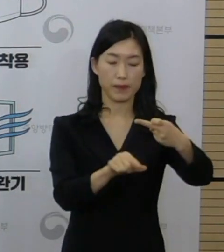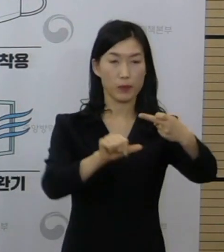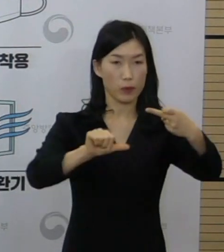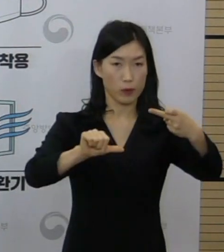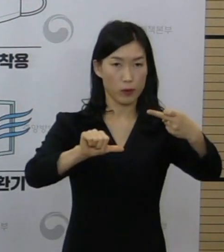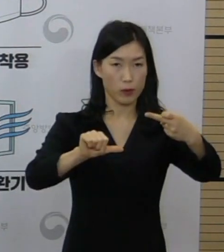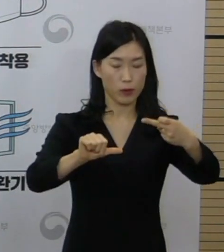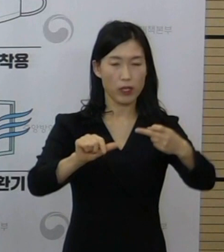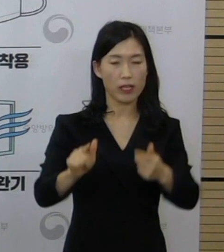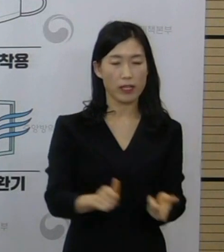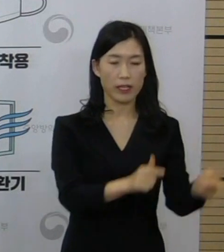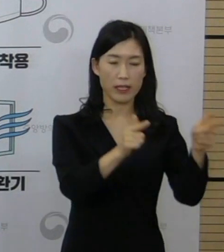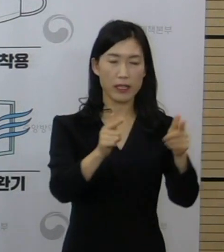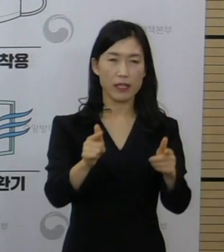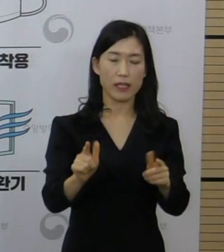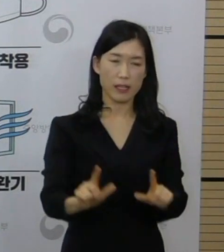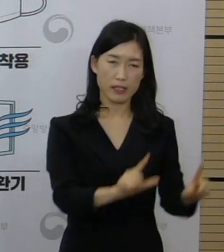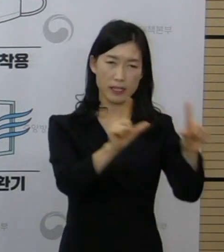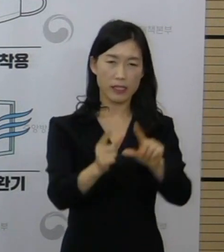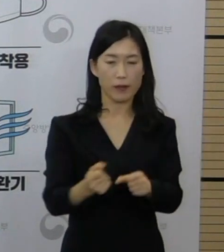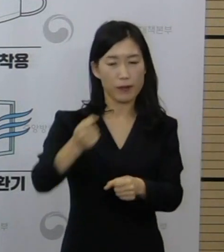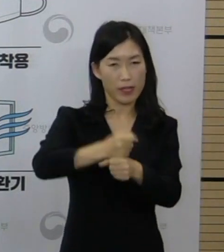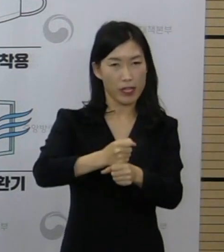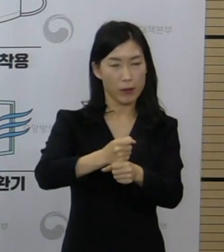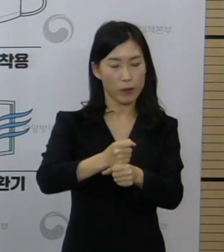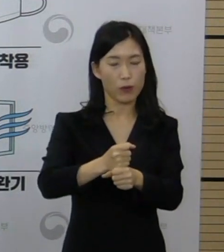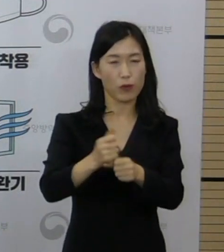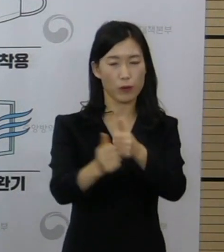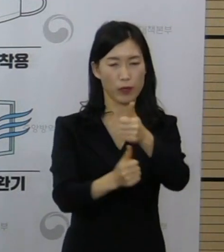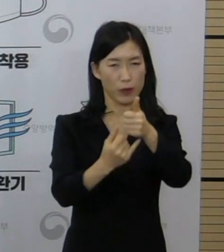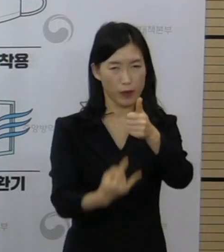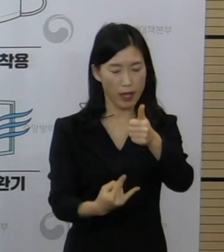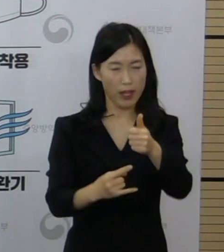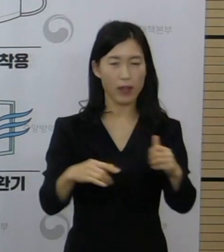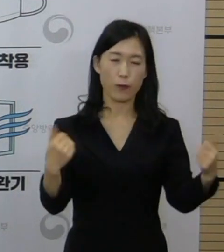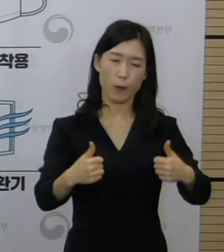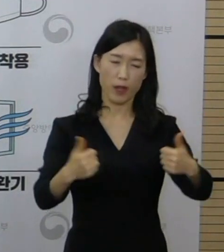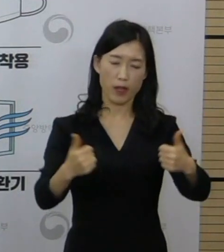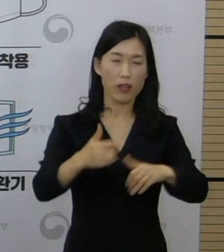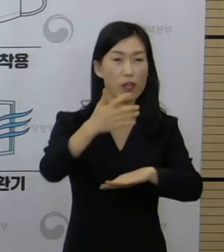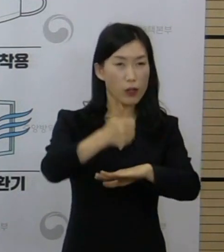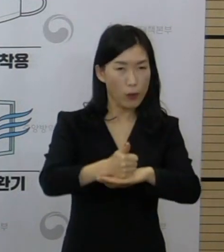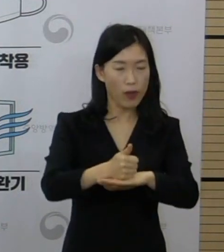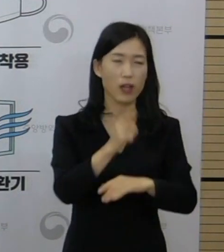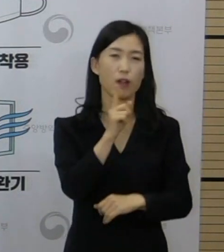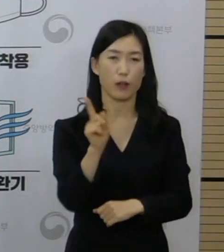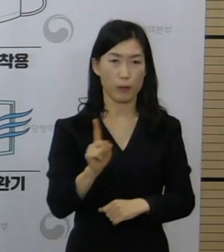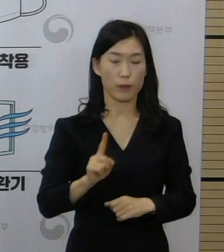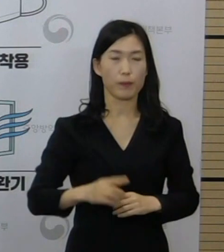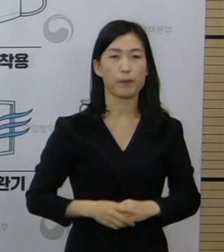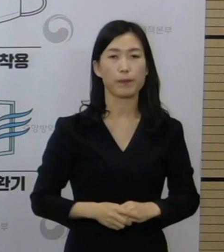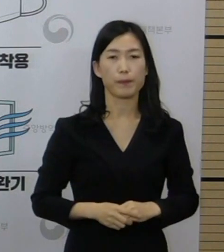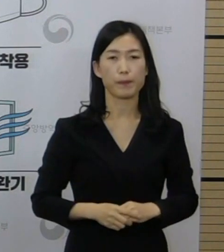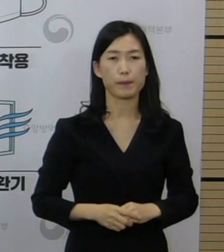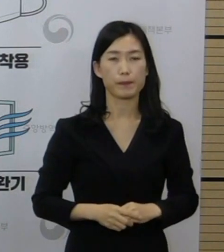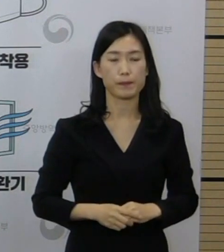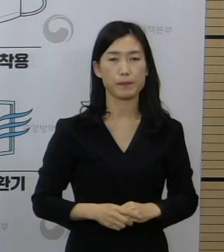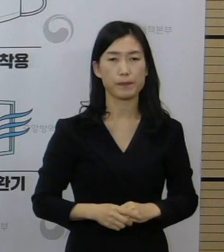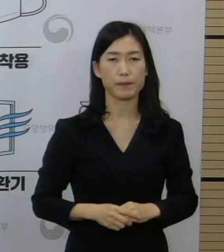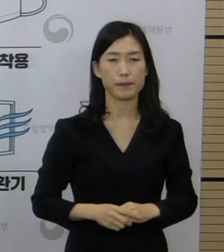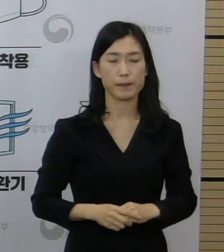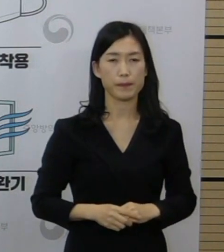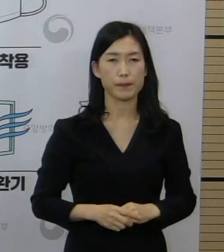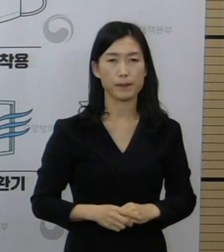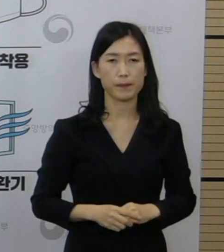5일 일상회복 지원위원회 방역의료 분과는 다음과 같은 의견을 제시했습니다. 설명드리도록